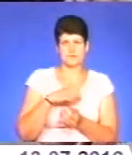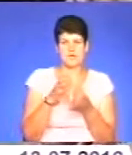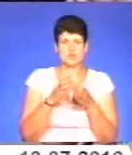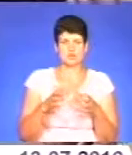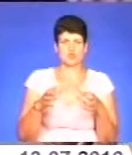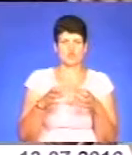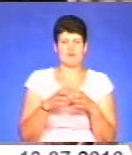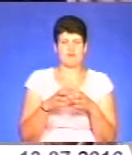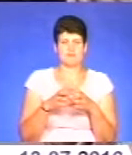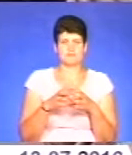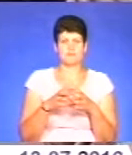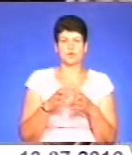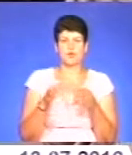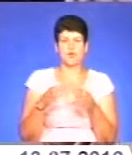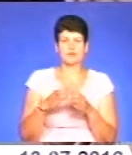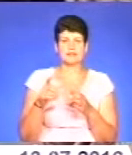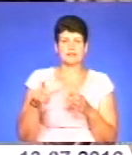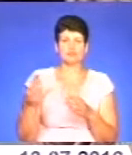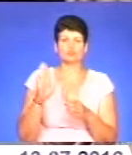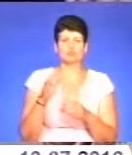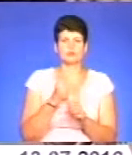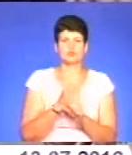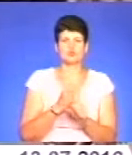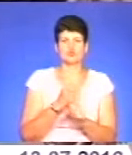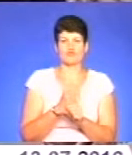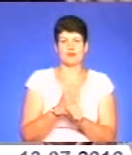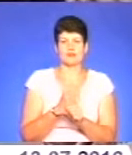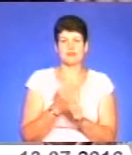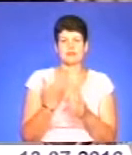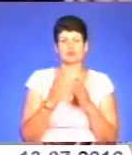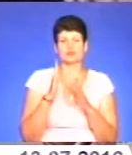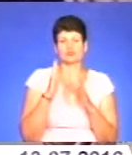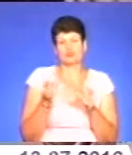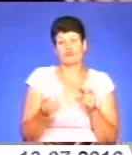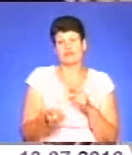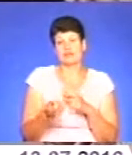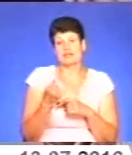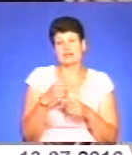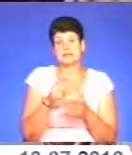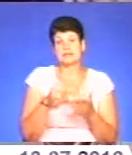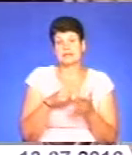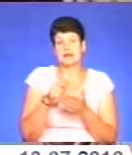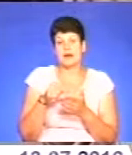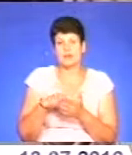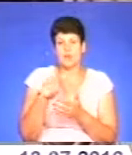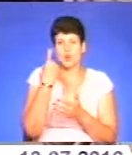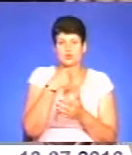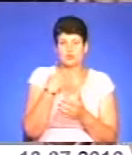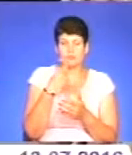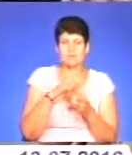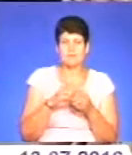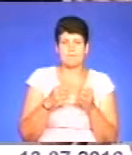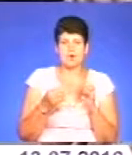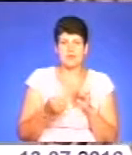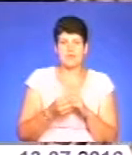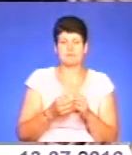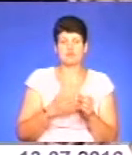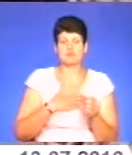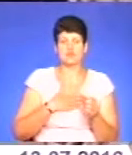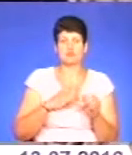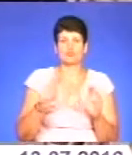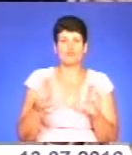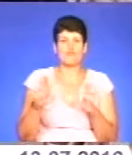згуртування колективу будемо працювати. Якщо будуть якісь виникати питання чи особисті якісь проблеми, в нашому випадку